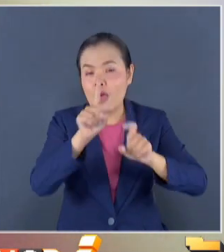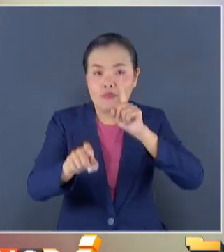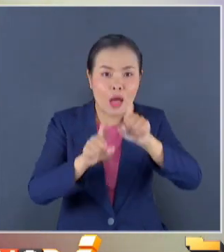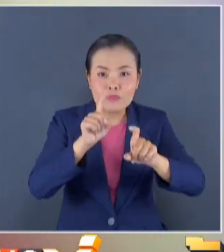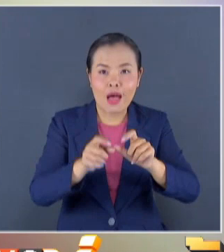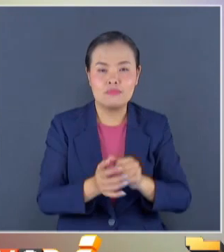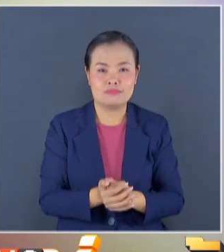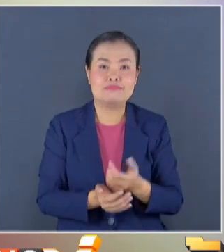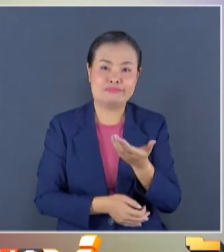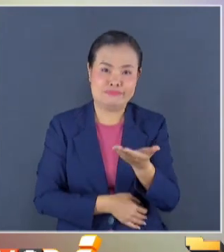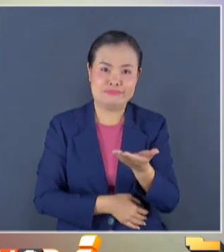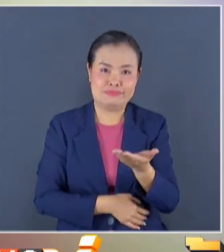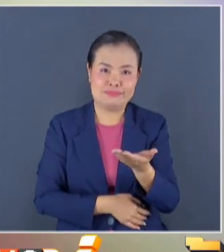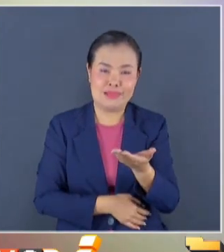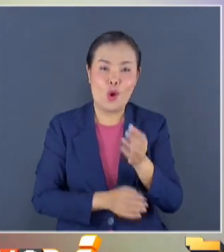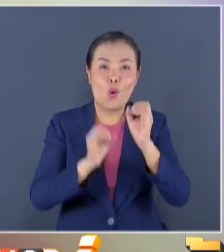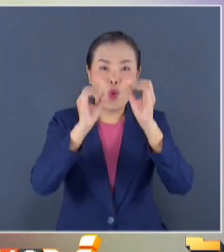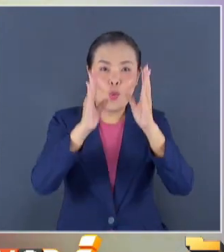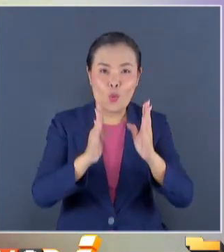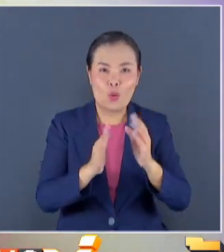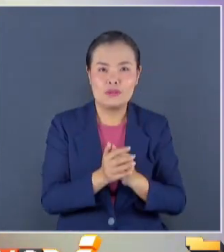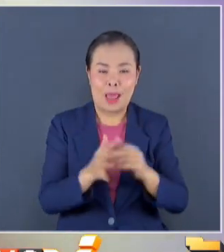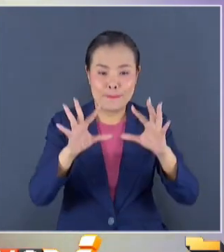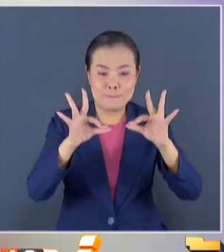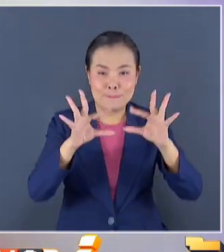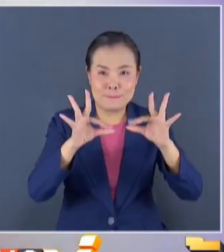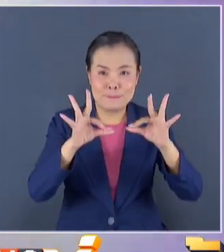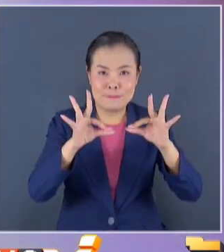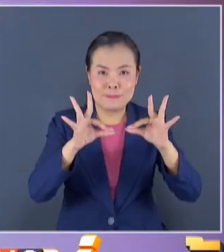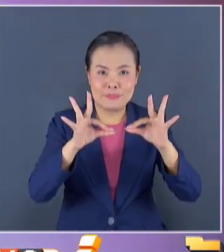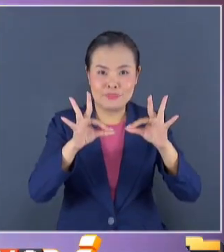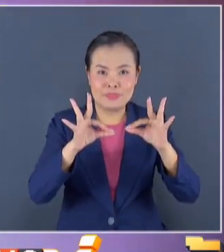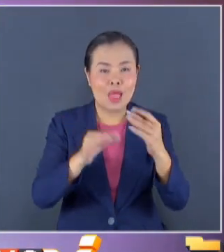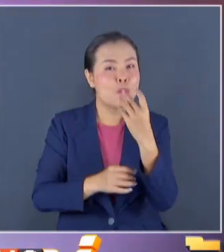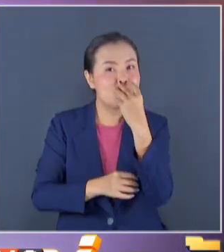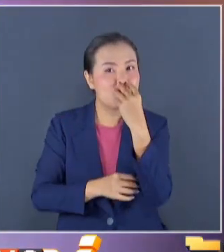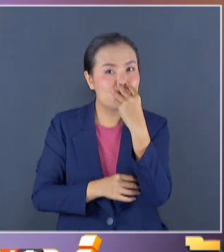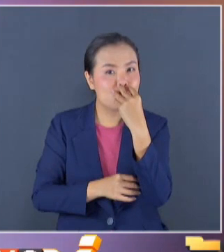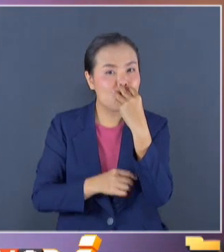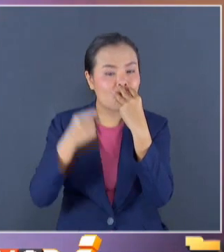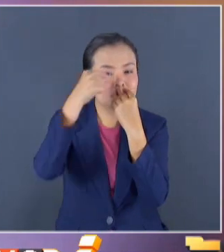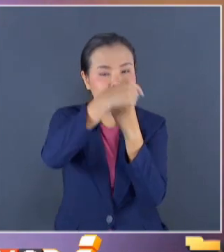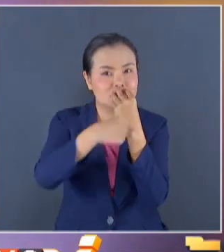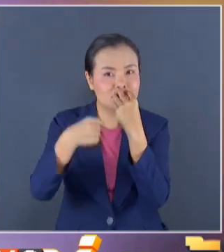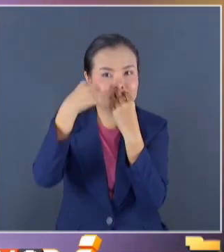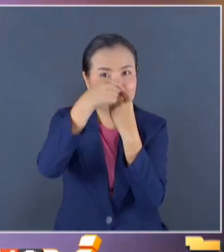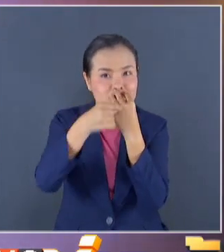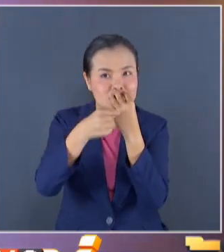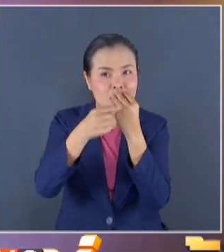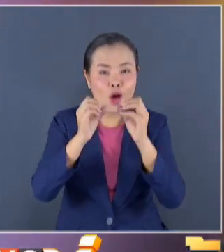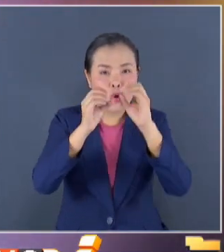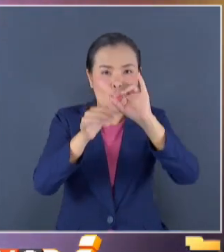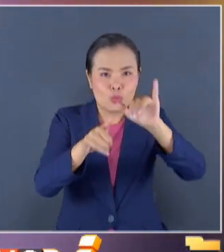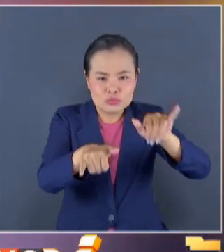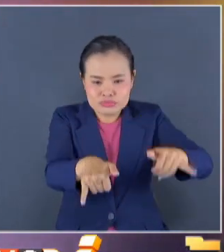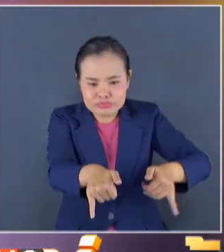มเหมือนอย่างกรณีนี้ฮะนี่คุณครูท่านนี้ครับกำลังนำสก็อตเทปเนี่ยต้องไปพันที่ปากของน้องหมาที่ติดอยู่ซอกบันไดก่อนที่คุณครูจะเดินอ้อมไ